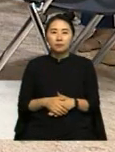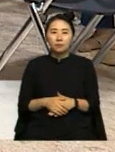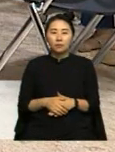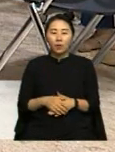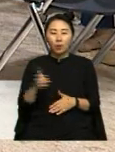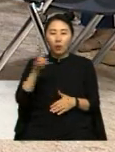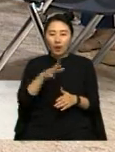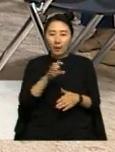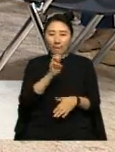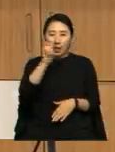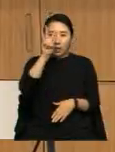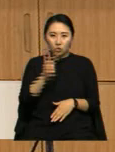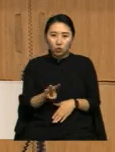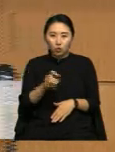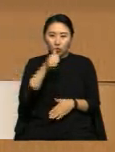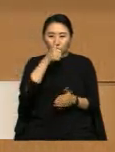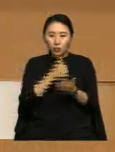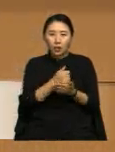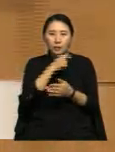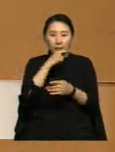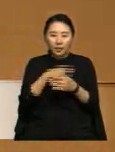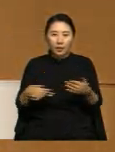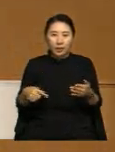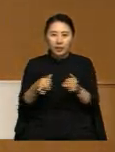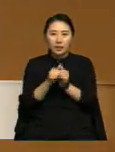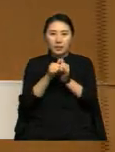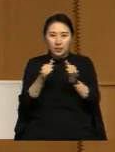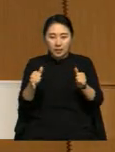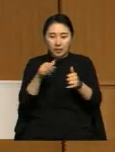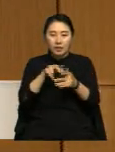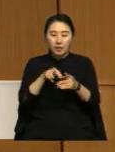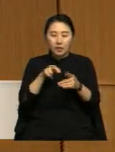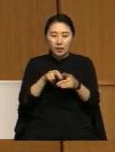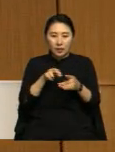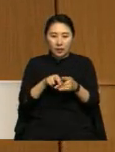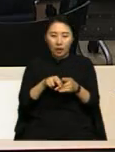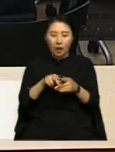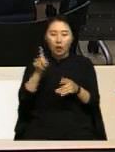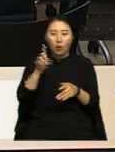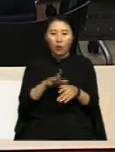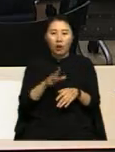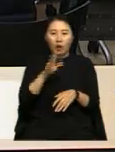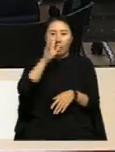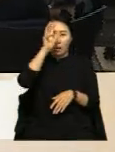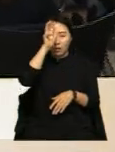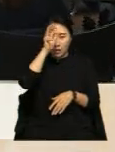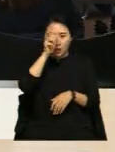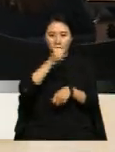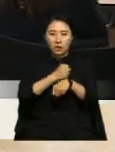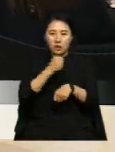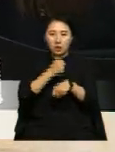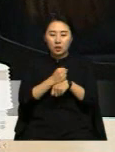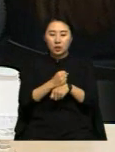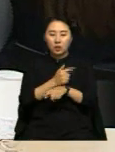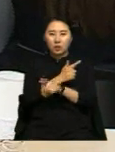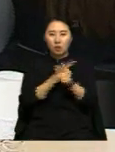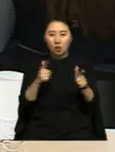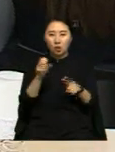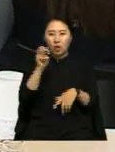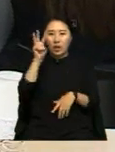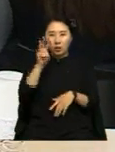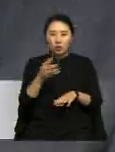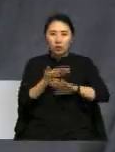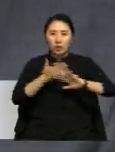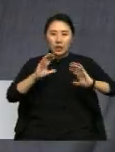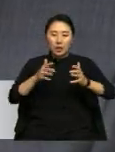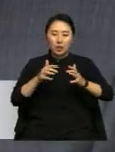사단법인 고향 파주 지역 범죄 피해자 지원센터는 지난 1일 의정부지검 고양지청 형사 2부장과 법무부 양주출입국